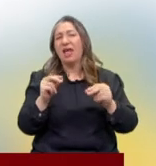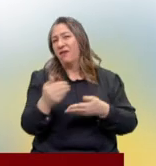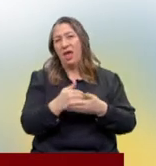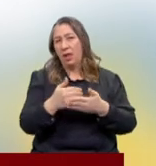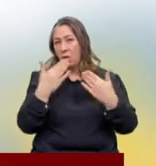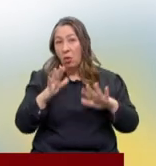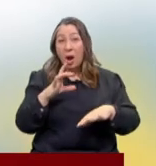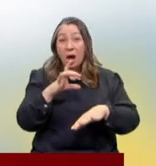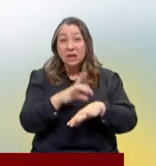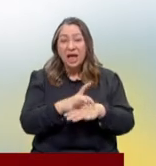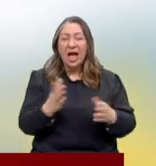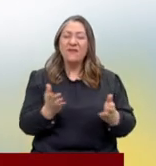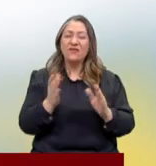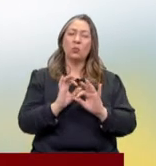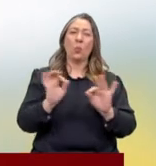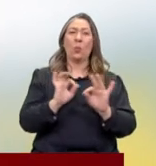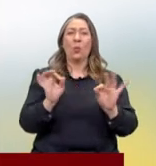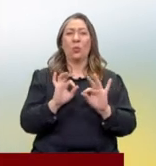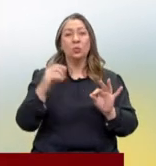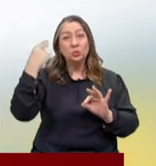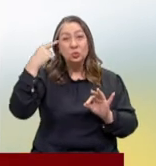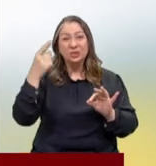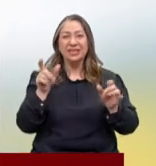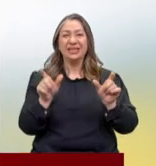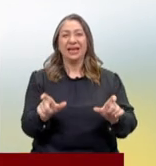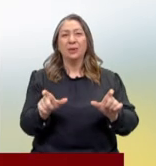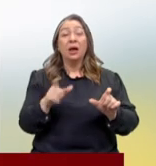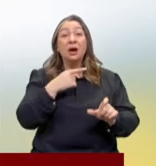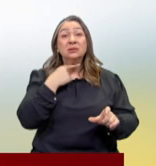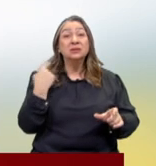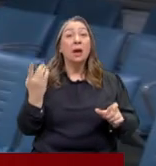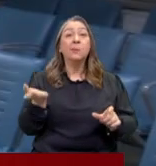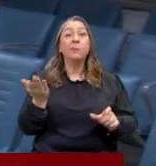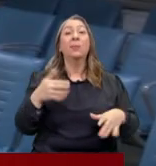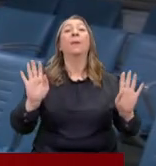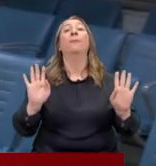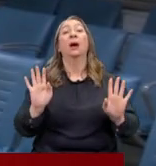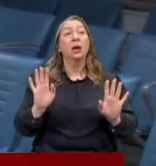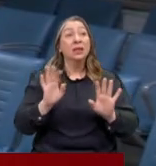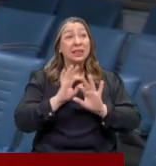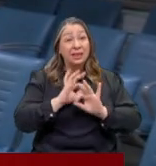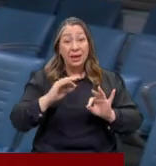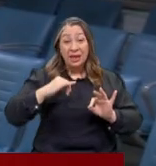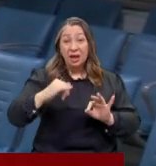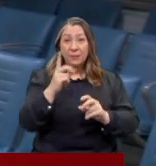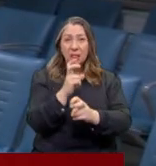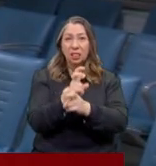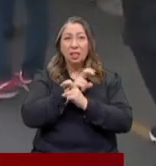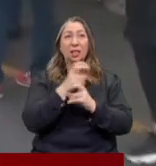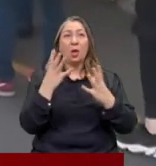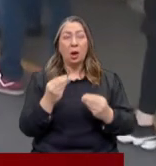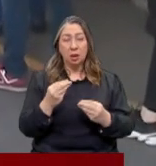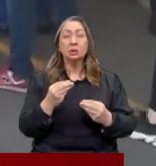veri yok. Hastalığı hafif geçiririm düşüncesiyle tedbirleri asla ihmal etmeyin. Somut ve yakın bir tehdit olarak